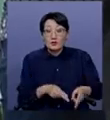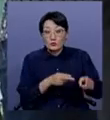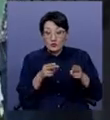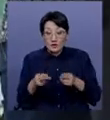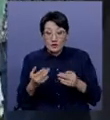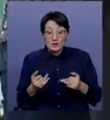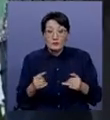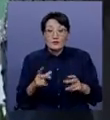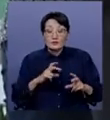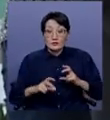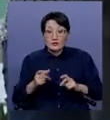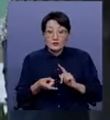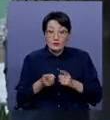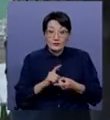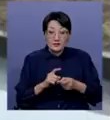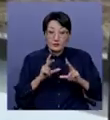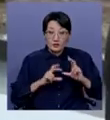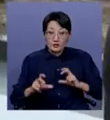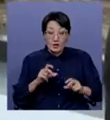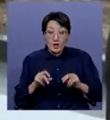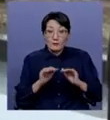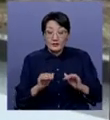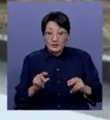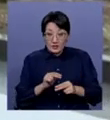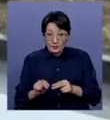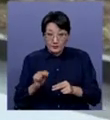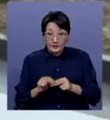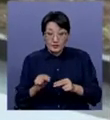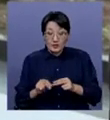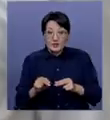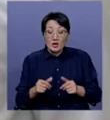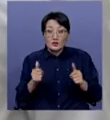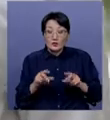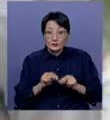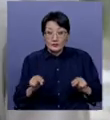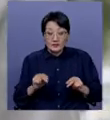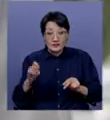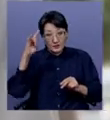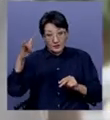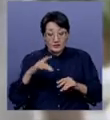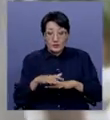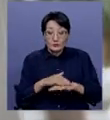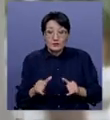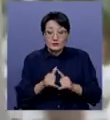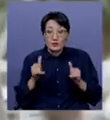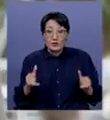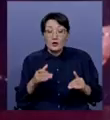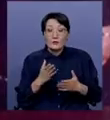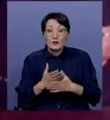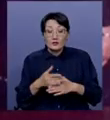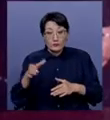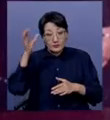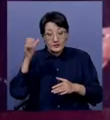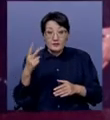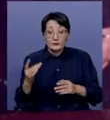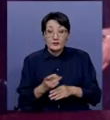Бүгінде іргелі оқу орнына айналған білім ордасында шәкірт тәрбиелеп жатқан ұлағатты ұстаз. Қазақ руханиятының дамуына өзіндік үлес қосқан ғалым.